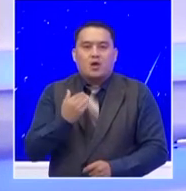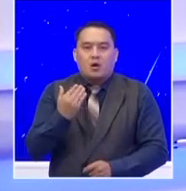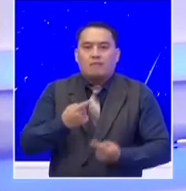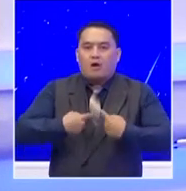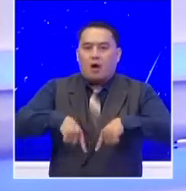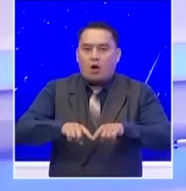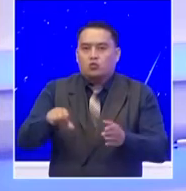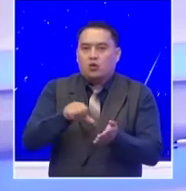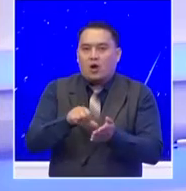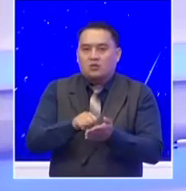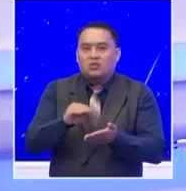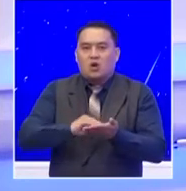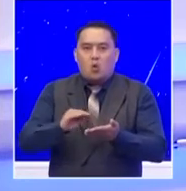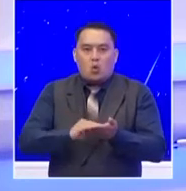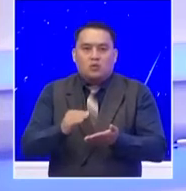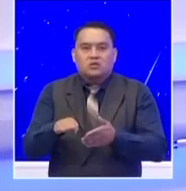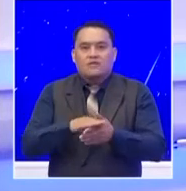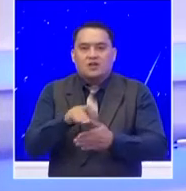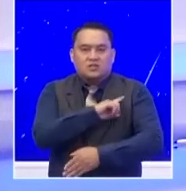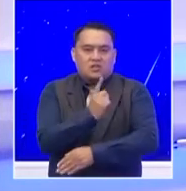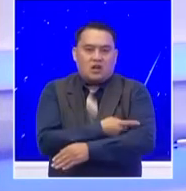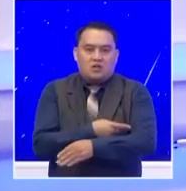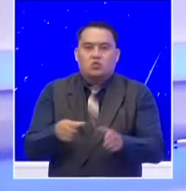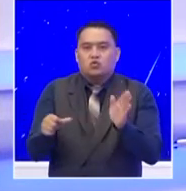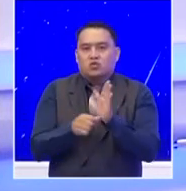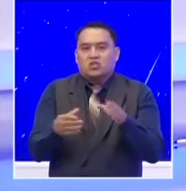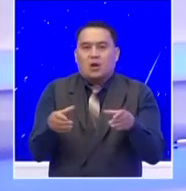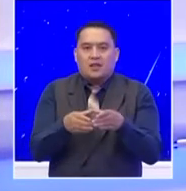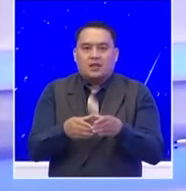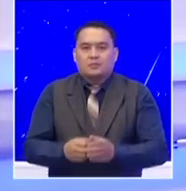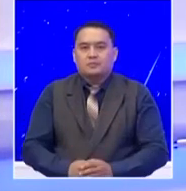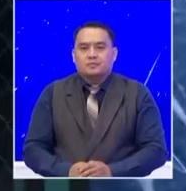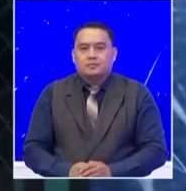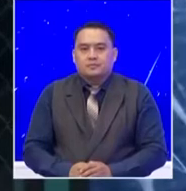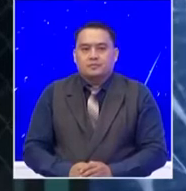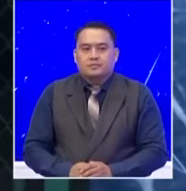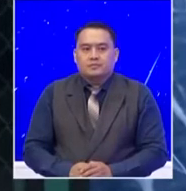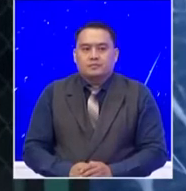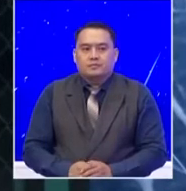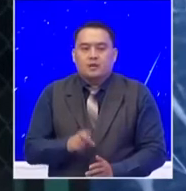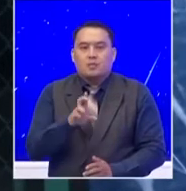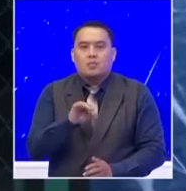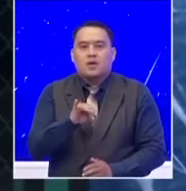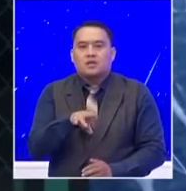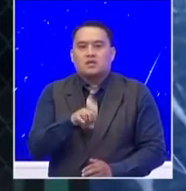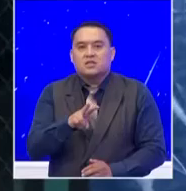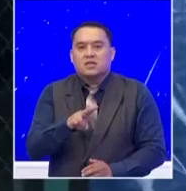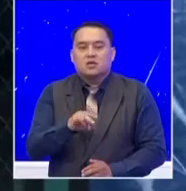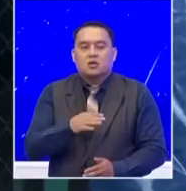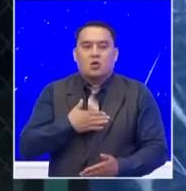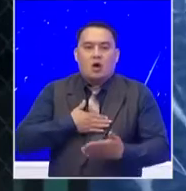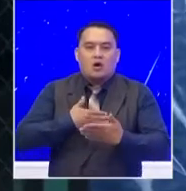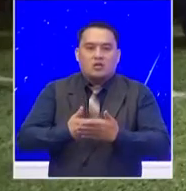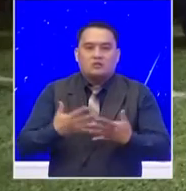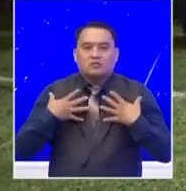участниками выступили коллеги тележурналиста. Звание сильнейших оспаривали 6 команд. Бейсен Куранбек всегда был активным